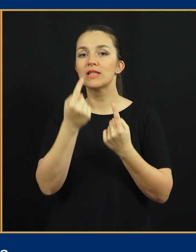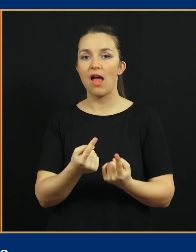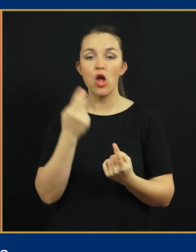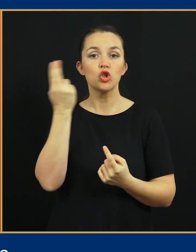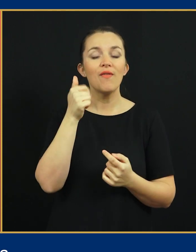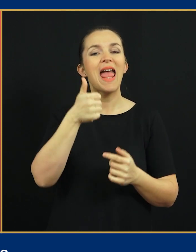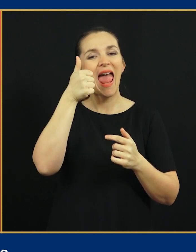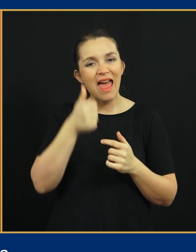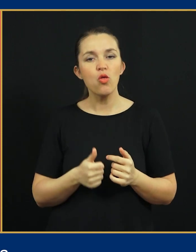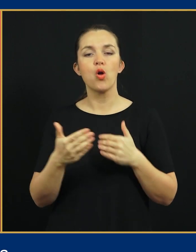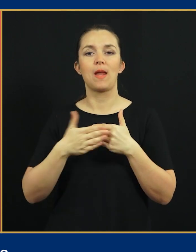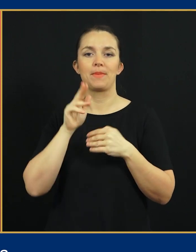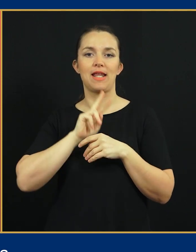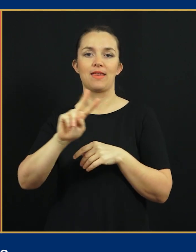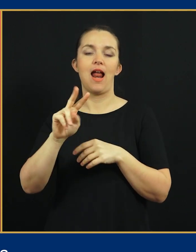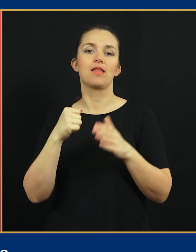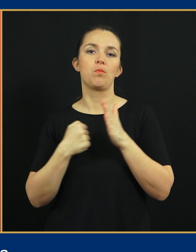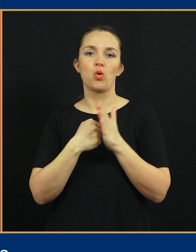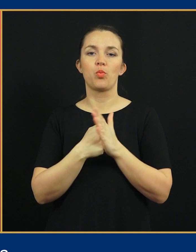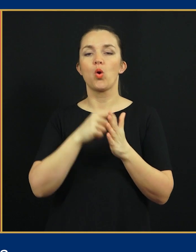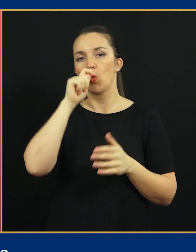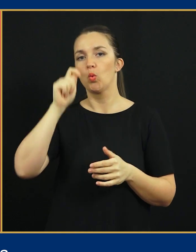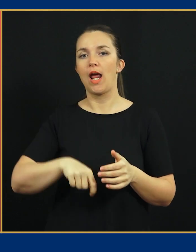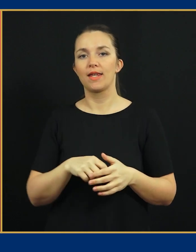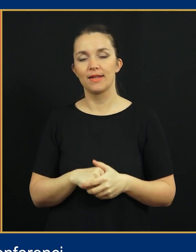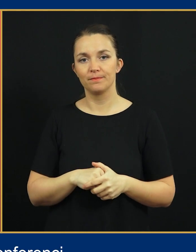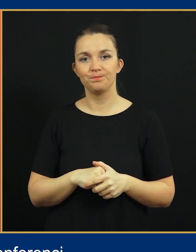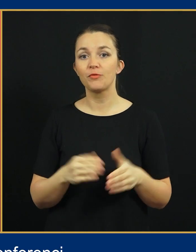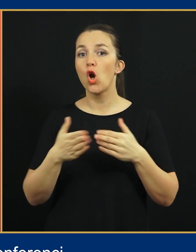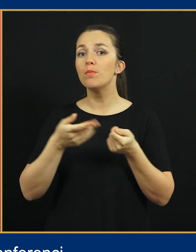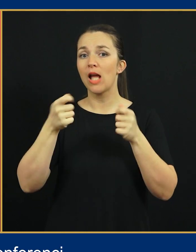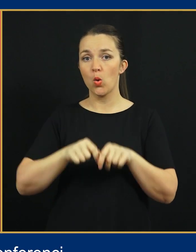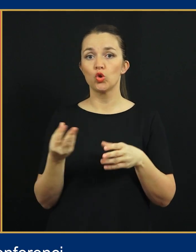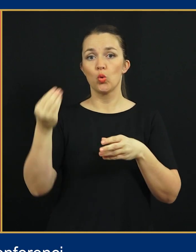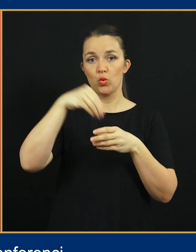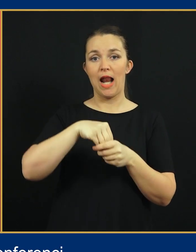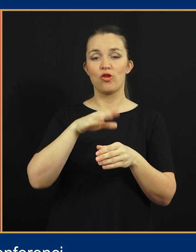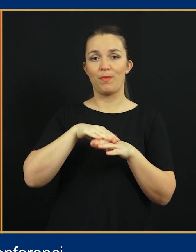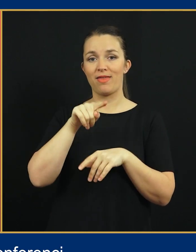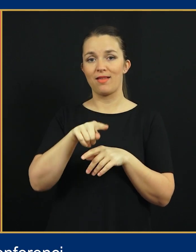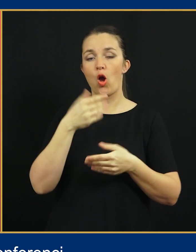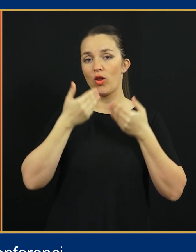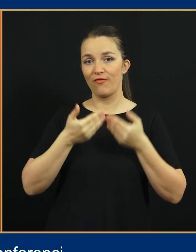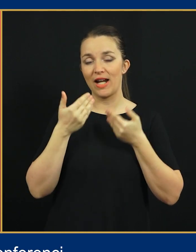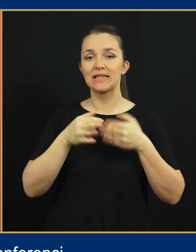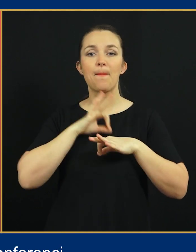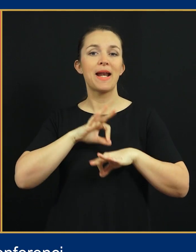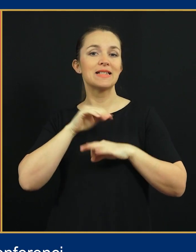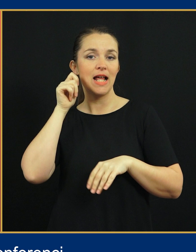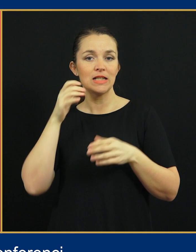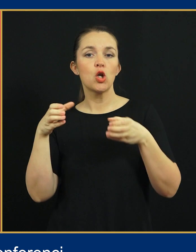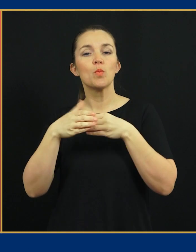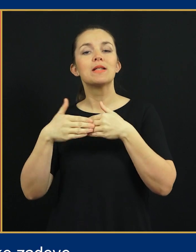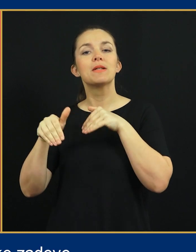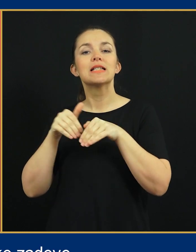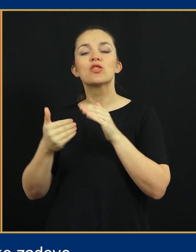Slovenija enotna pri nadaljnji podpori Ukrajini. Ob zaključku udeležbe na konferenci se je predsednica skupaj z